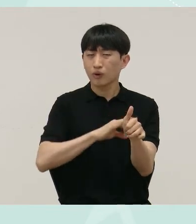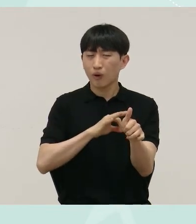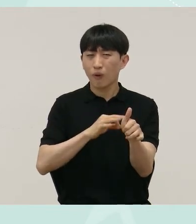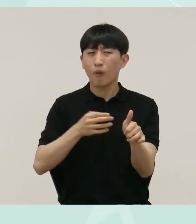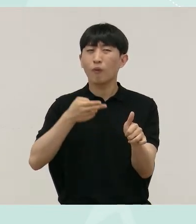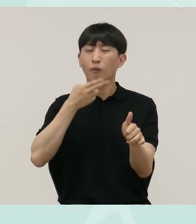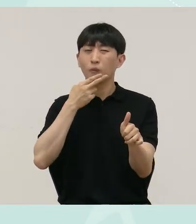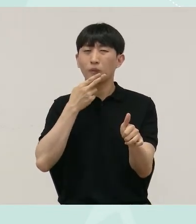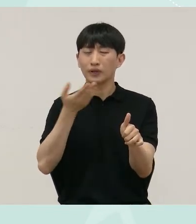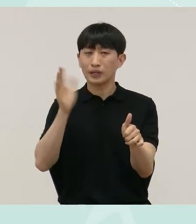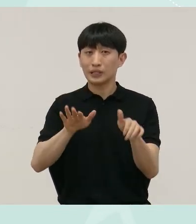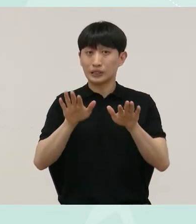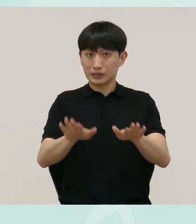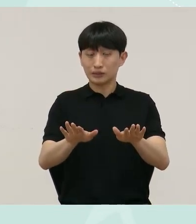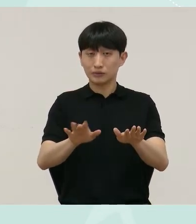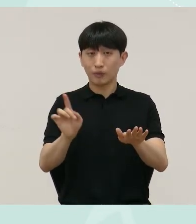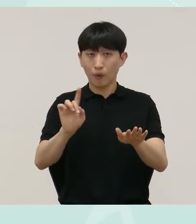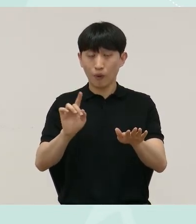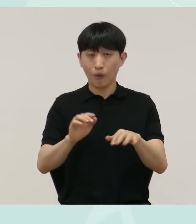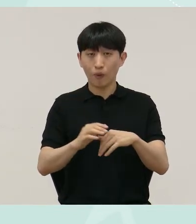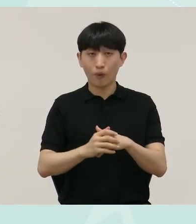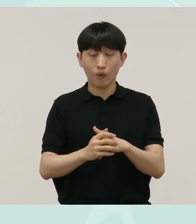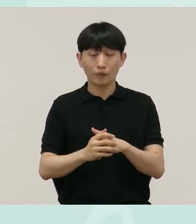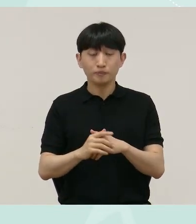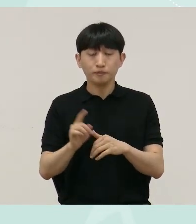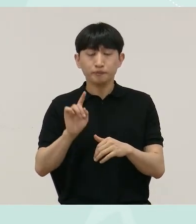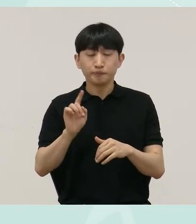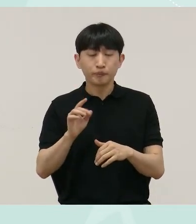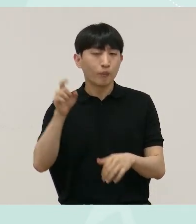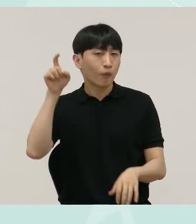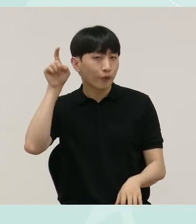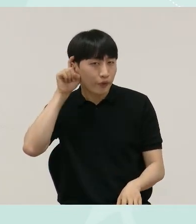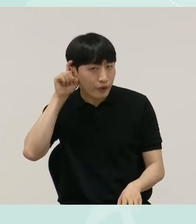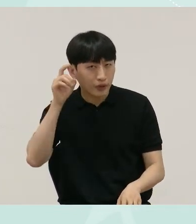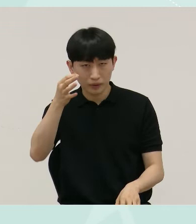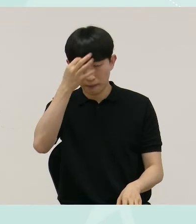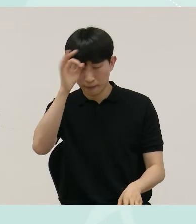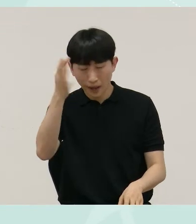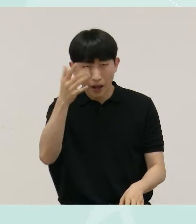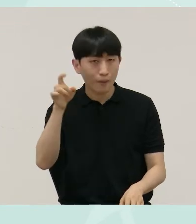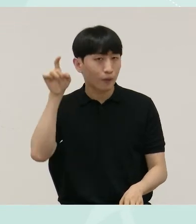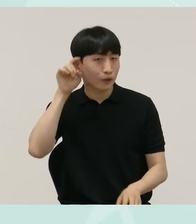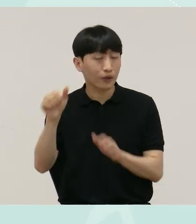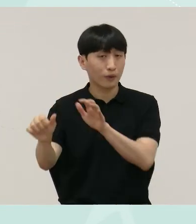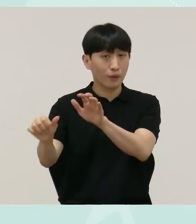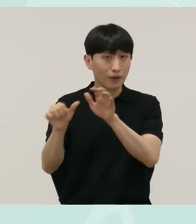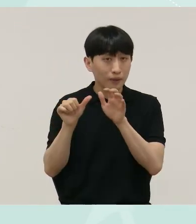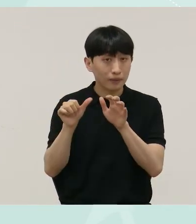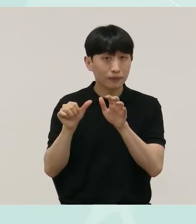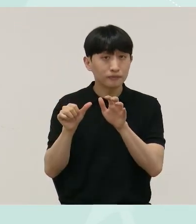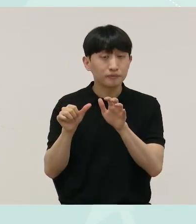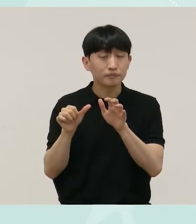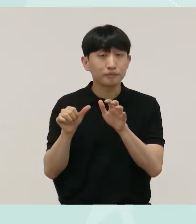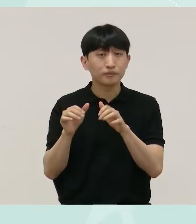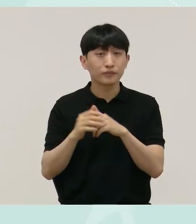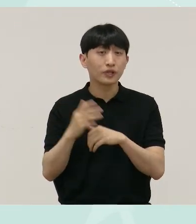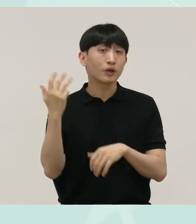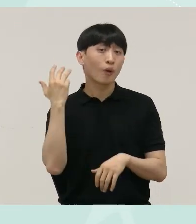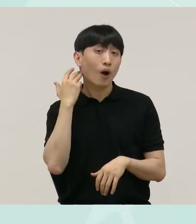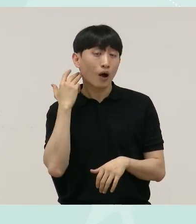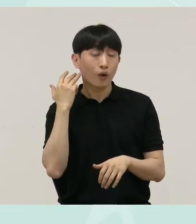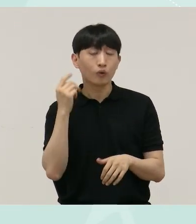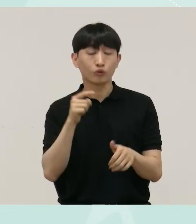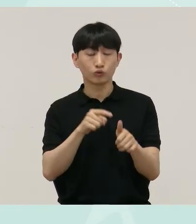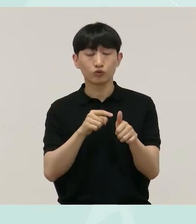지금은 그냥 주파수 하강 기능이 있는 보청기나 그런 오픈 타입의 히어링 보청기와 더불어서 인공화호도 굉장히 중요한